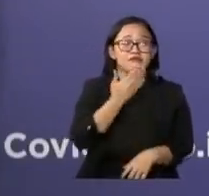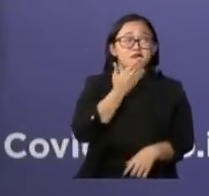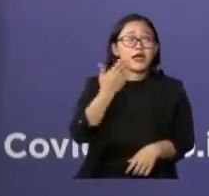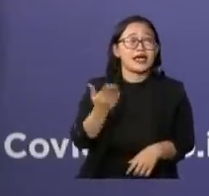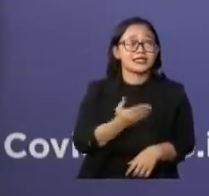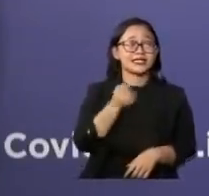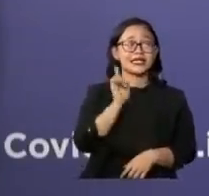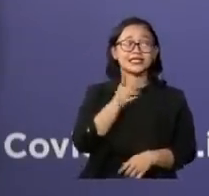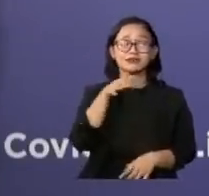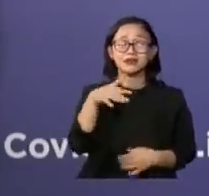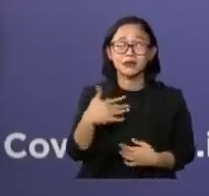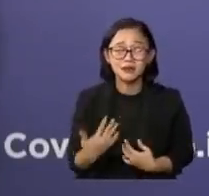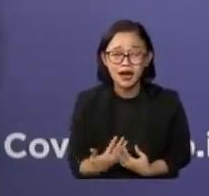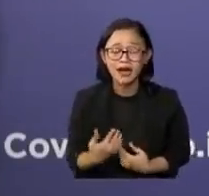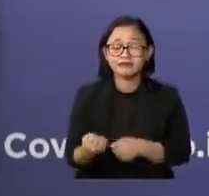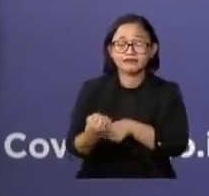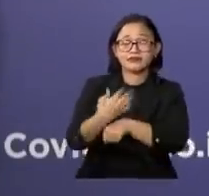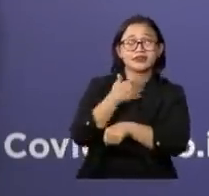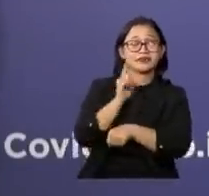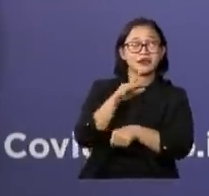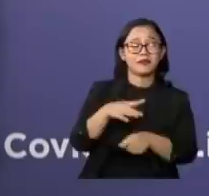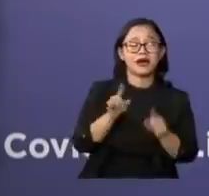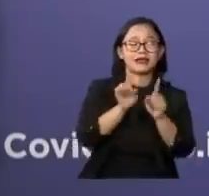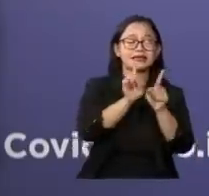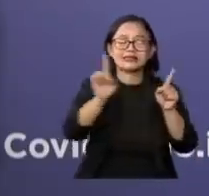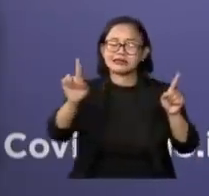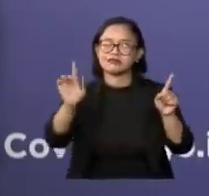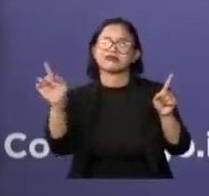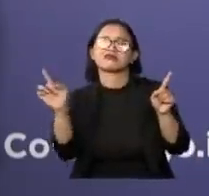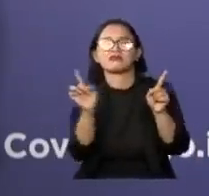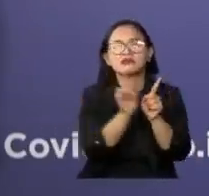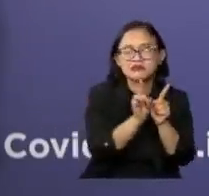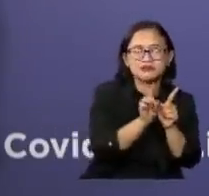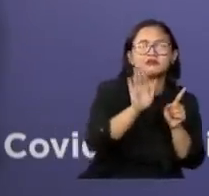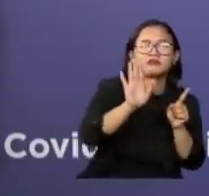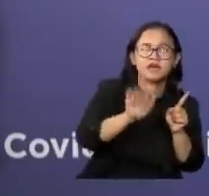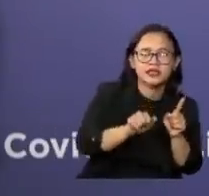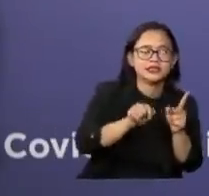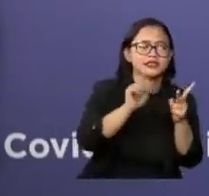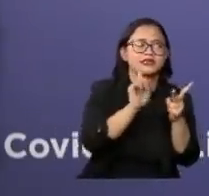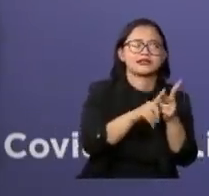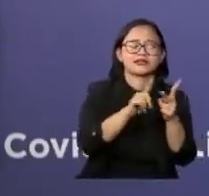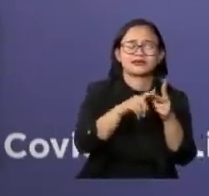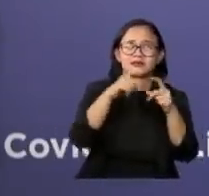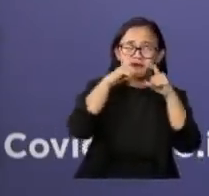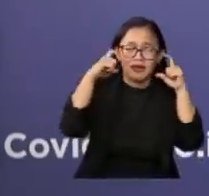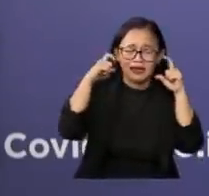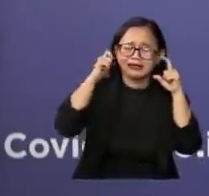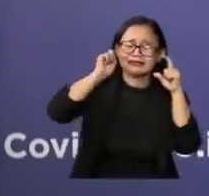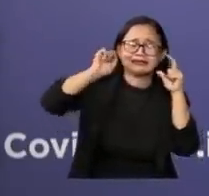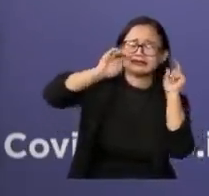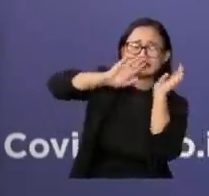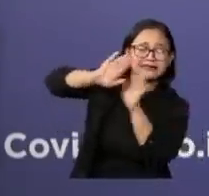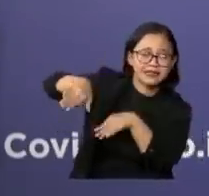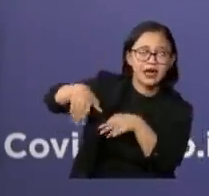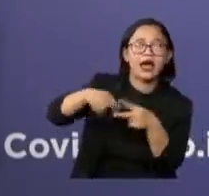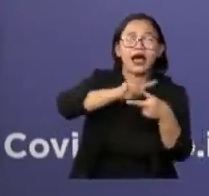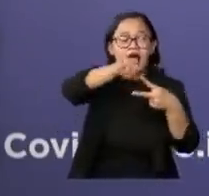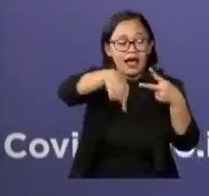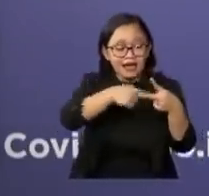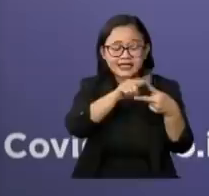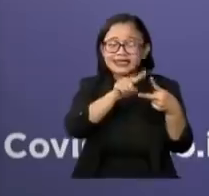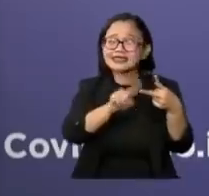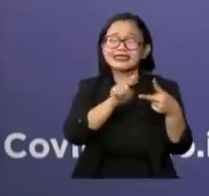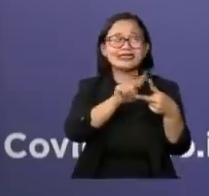faktor tidak menjaga jarak, faktor tidak menggunakan masker, ini adalah faktor utama yang